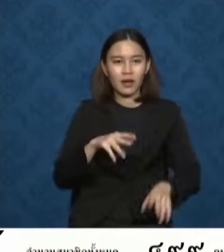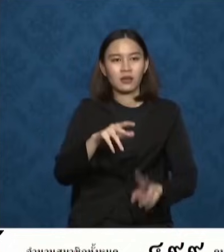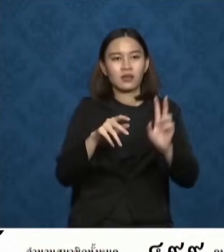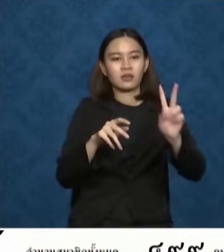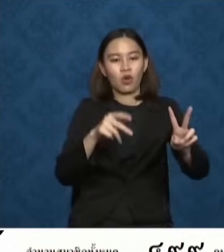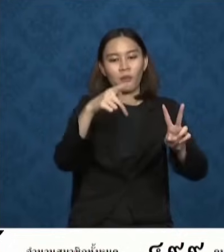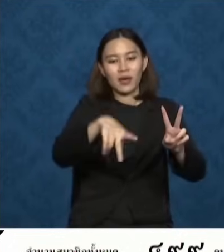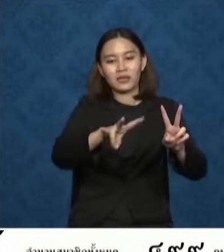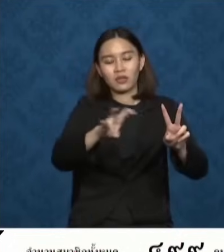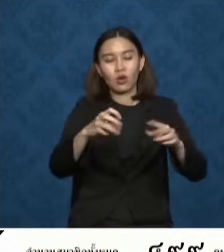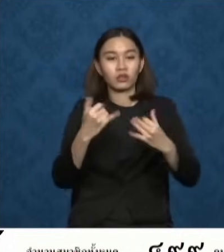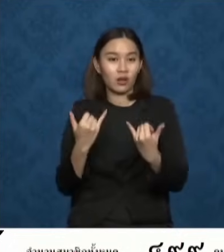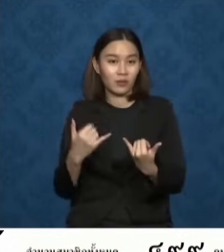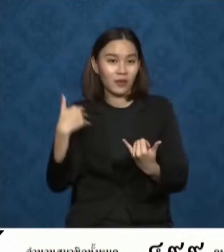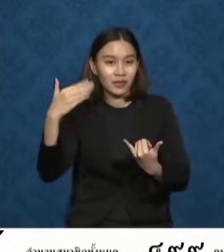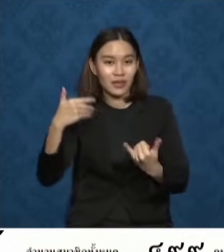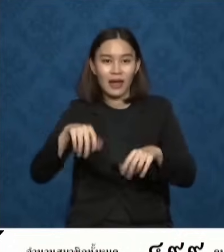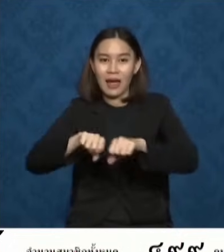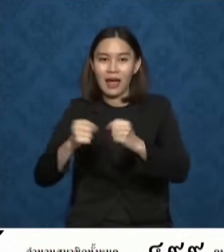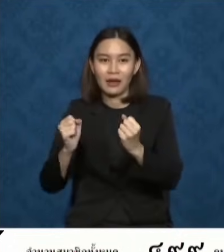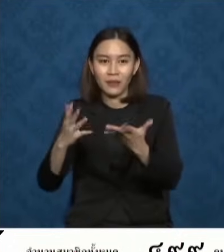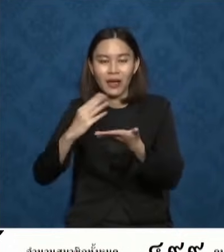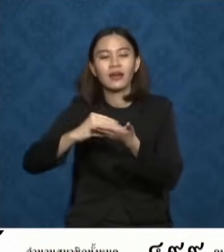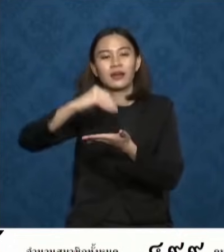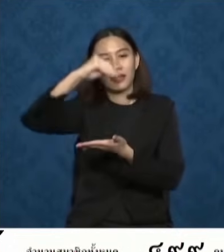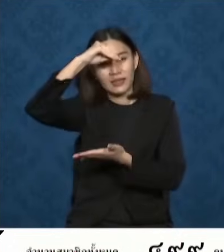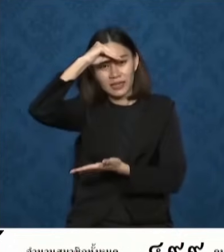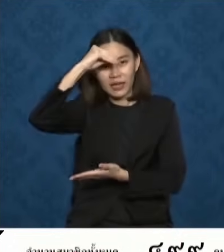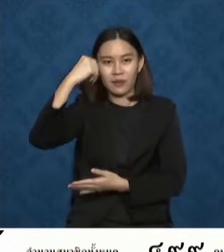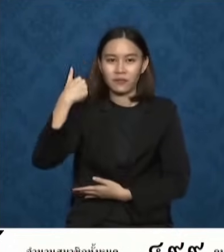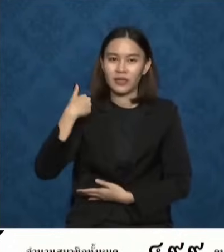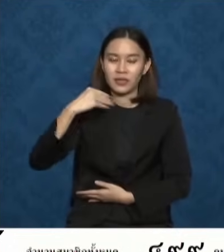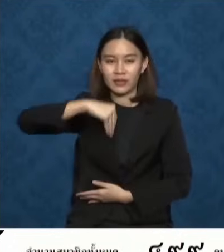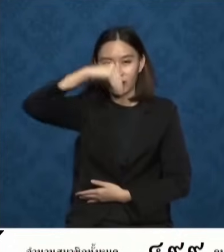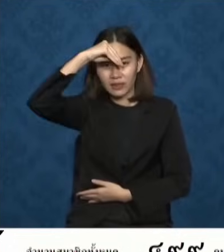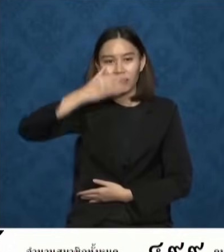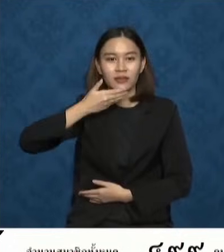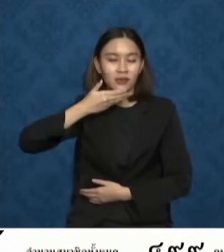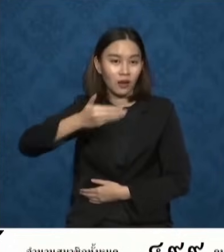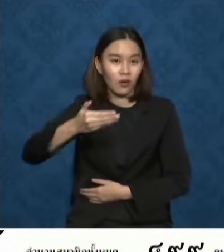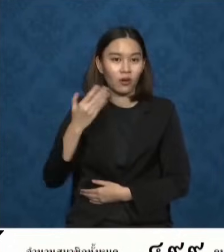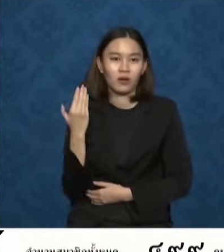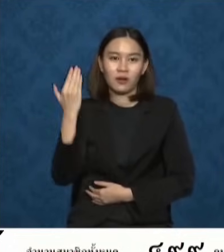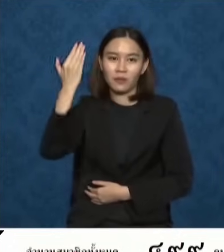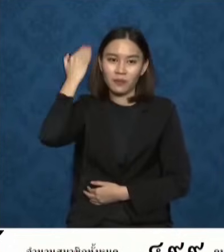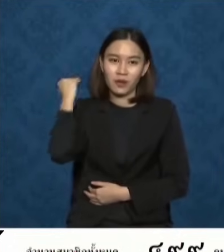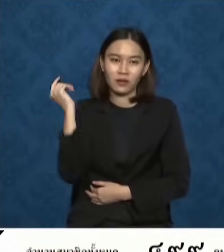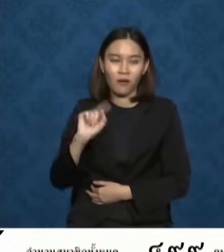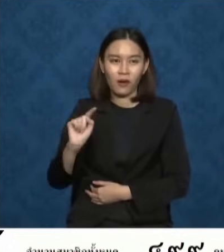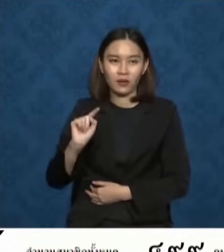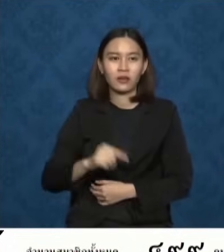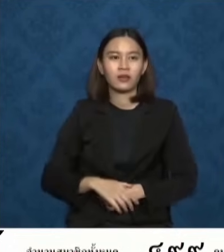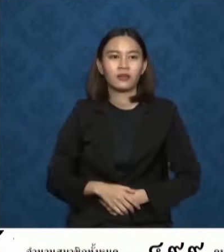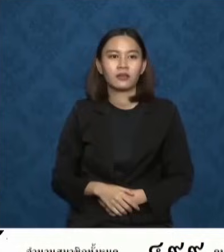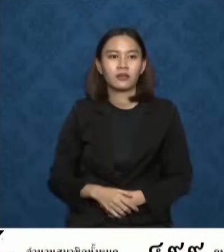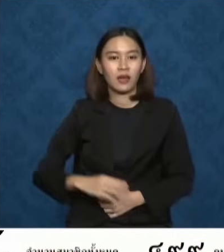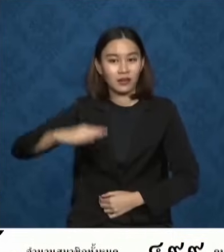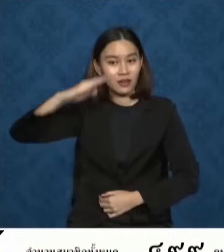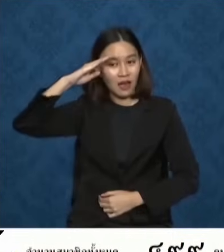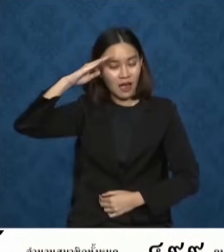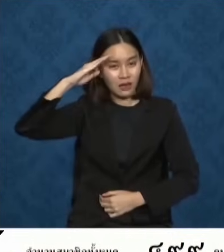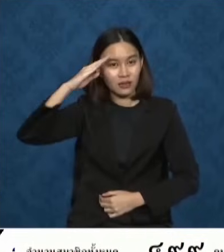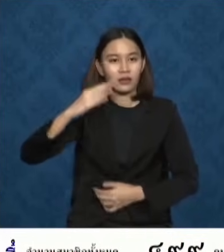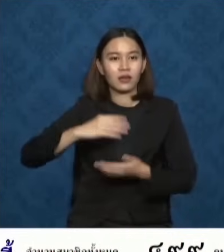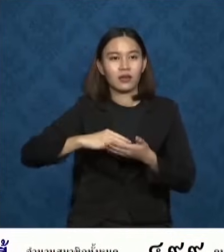3,000 ต่อไปนี้ไม่หักเรียนได้เรียนได้การศึกษาเรียนตลอดเมื่อก่อนมาทหารติดทหารปั๊บต้อง